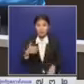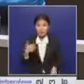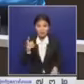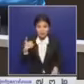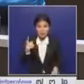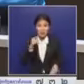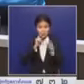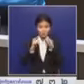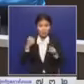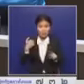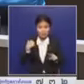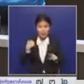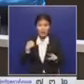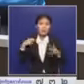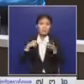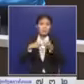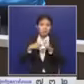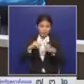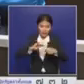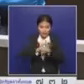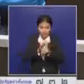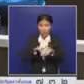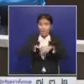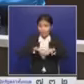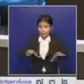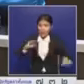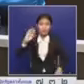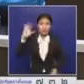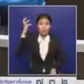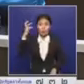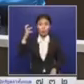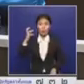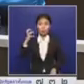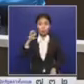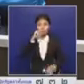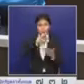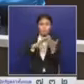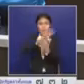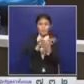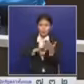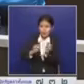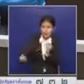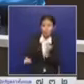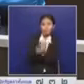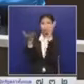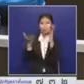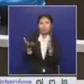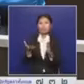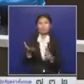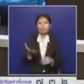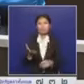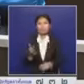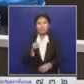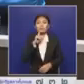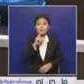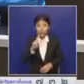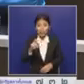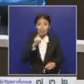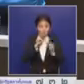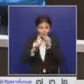จากโควิดส่งผลกระทบอย่างรุนแรงกับประเทศไทยผมคิดว่ามากที่สุดในรอบ 50ปีนะ